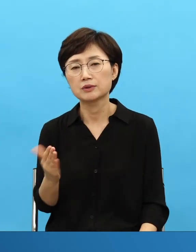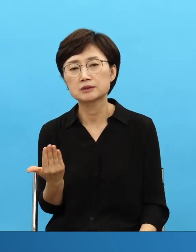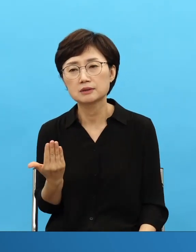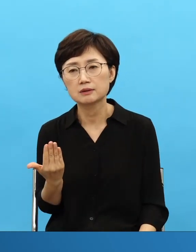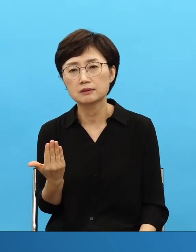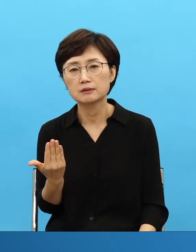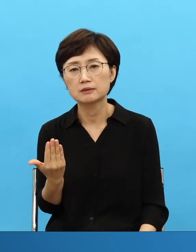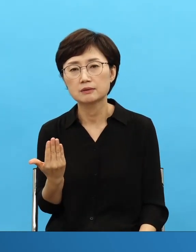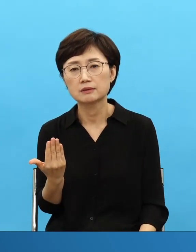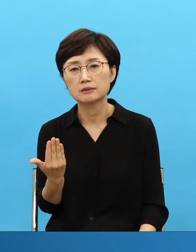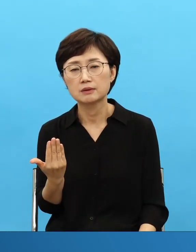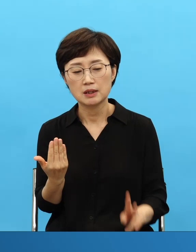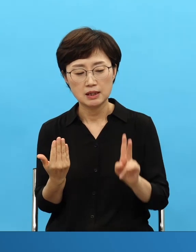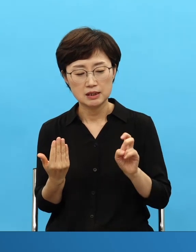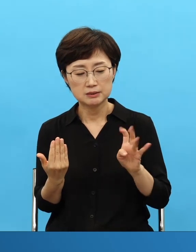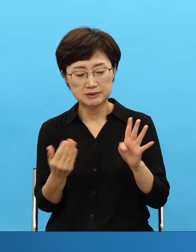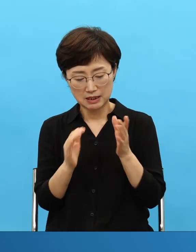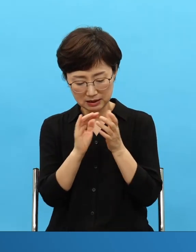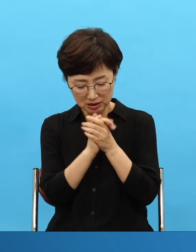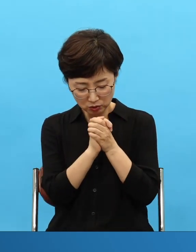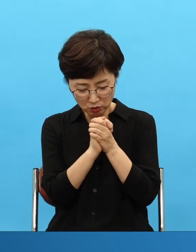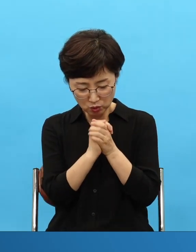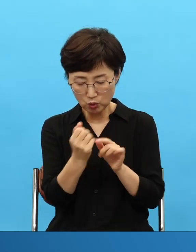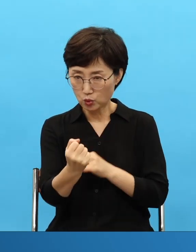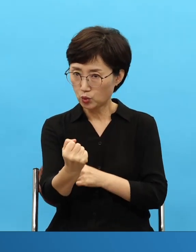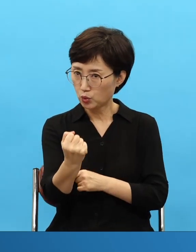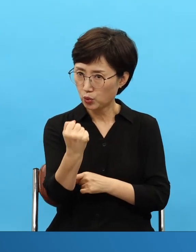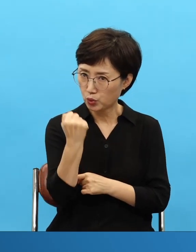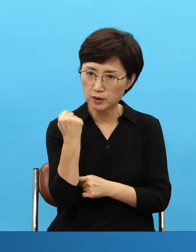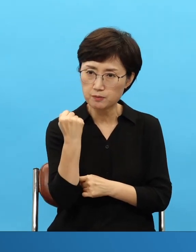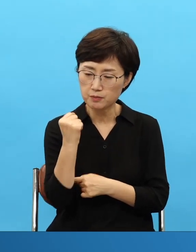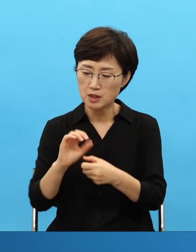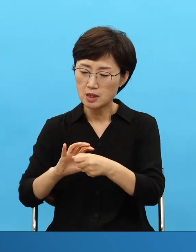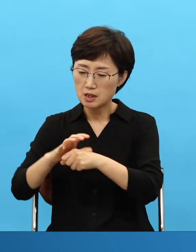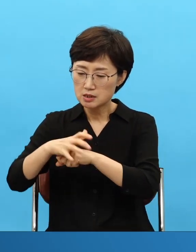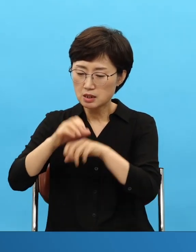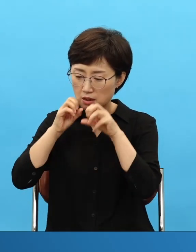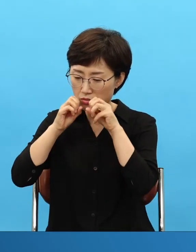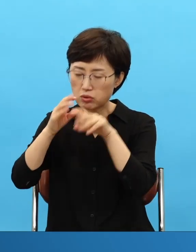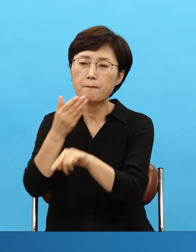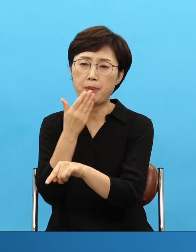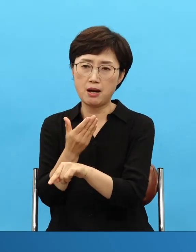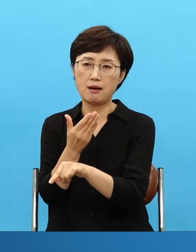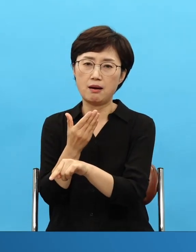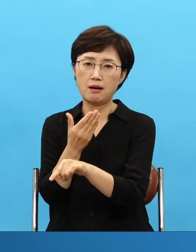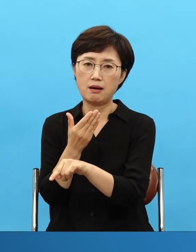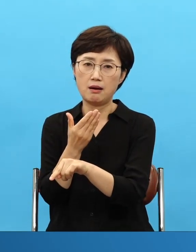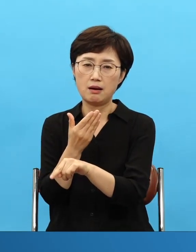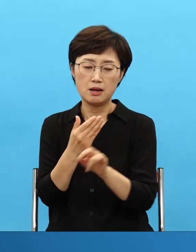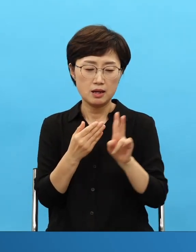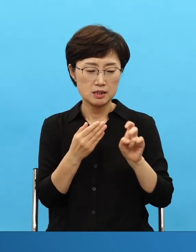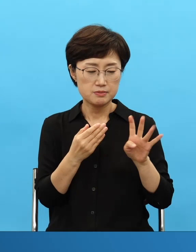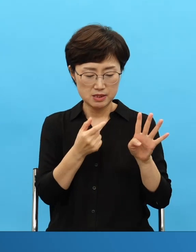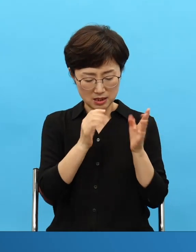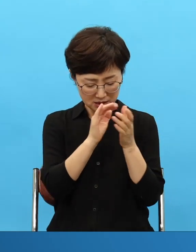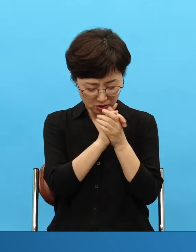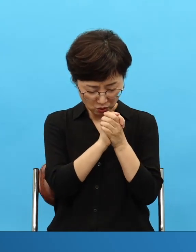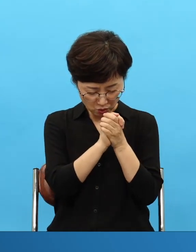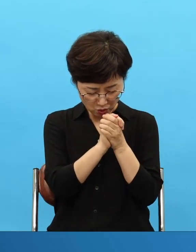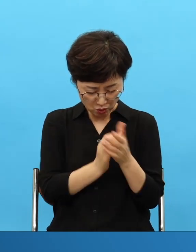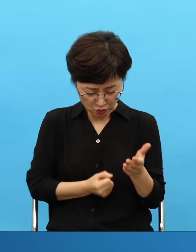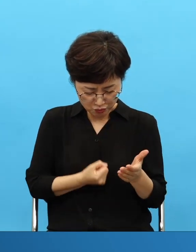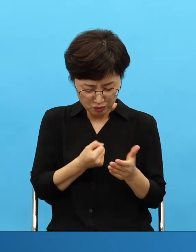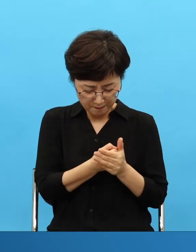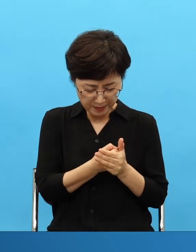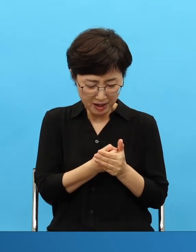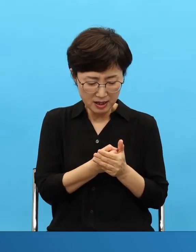세계 바꿀 수 있습니다. And with that, you can transform the world. 놀라운 일이죠. 이걸 왜 심어라? 24 기도하는 망대를 내 속에 심어라. How